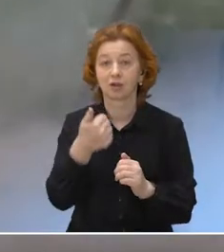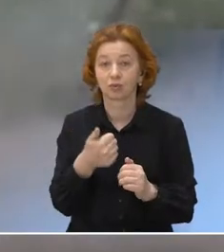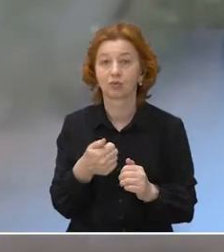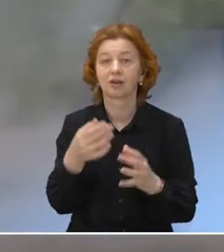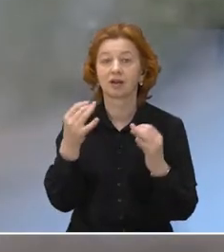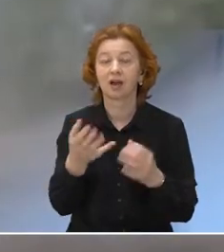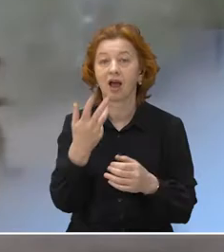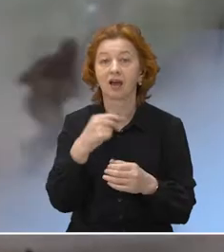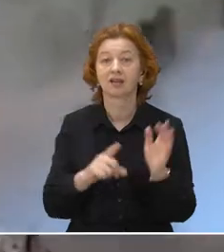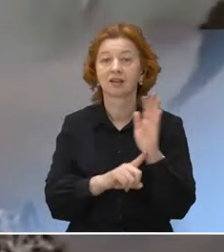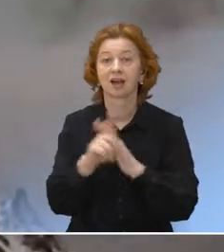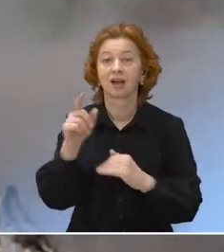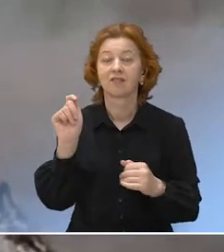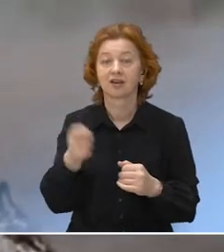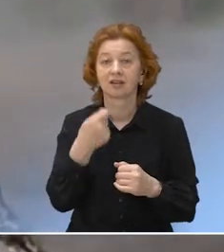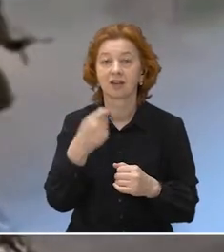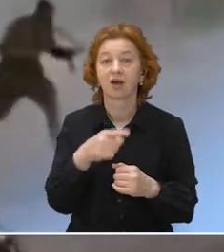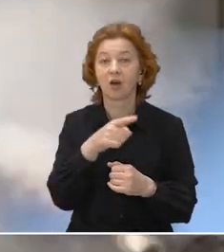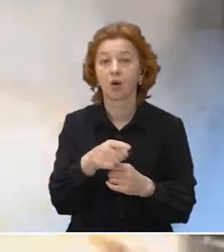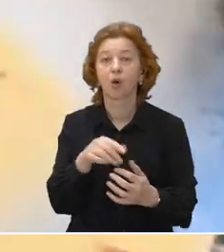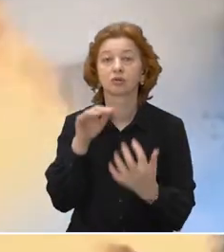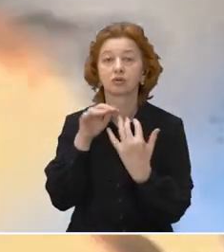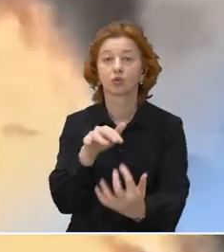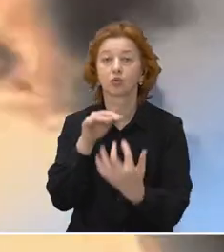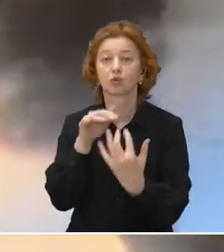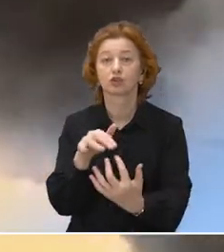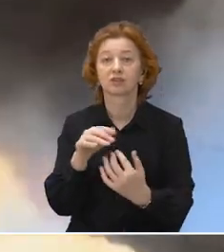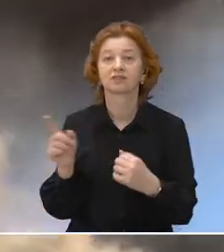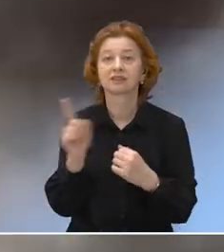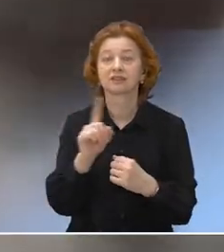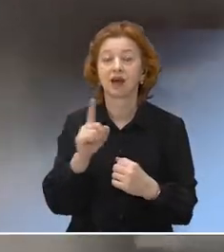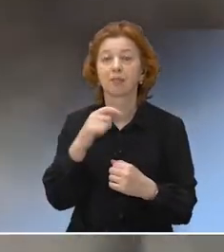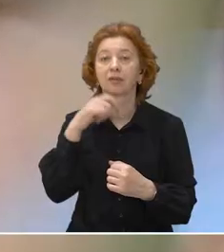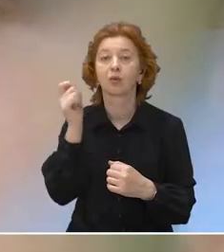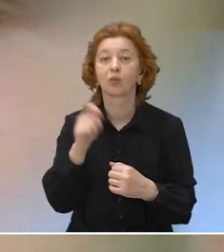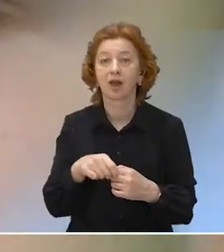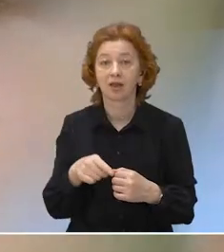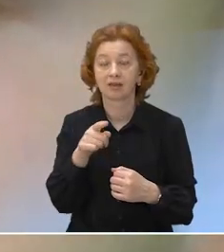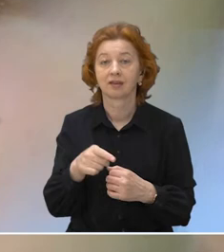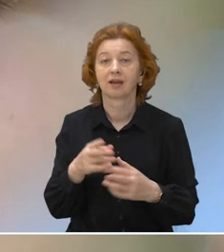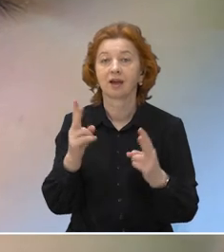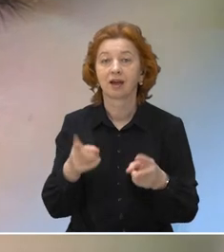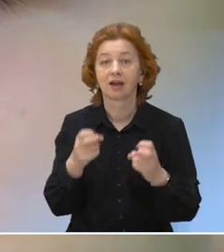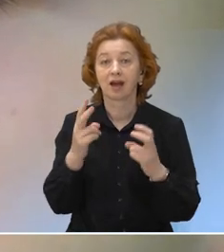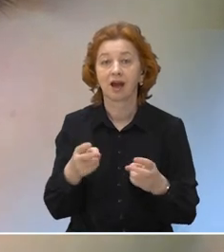1939 году. Когда началась война, он служил на Западной Украине